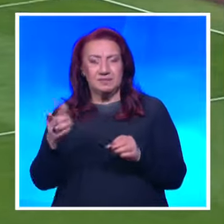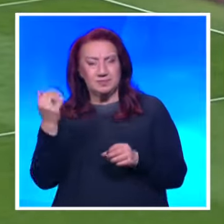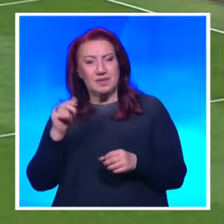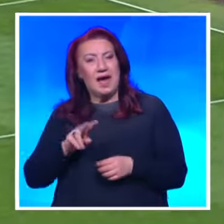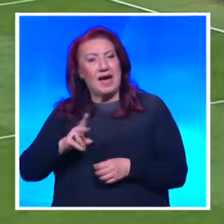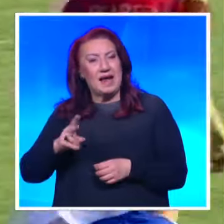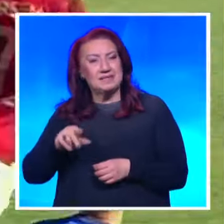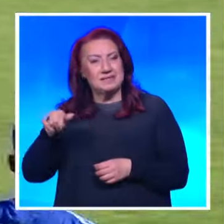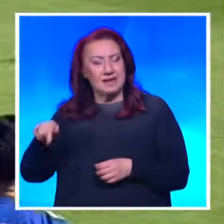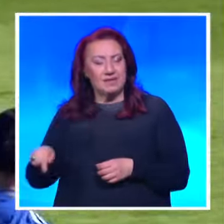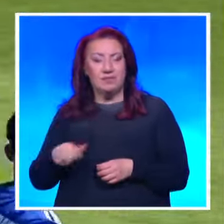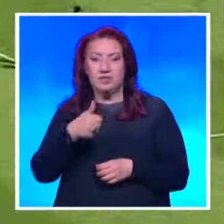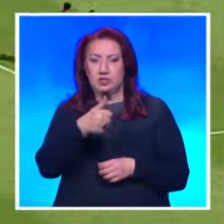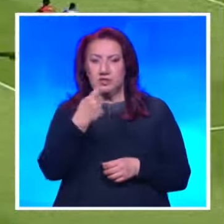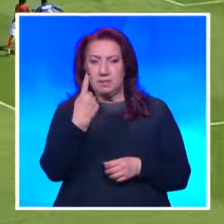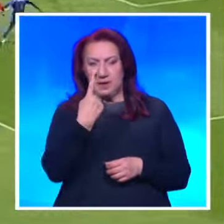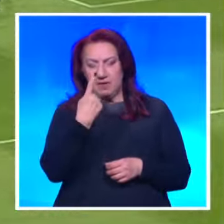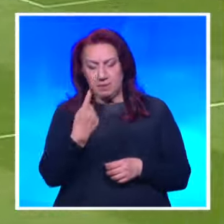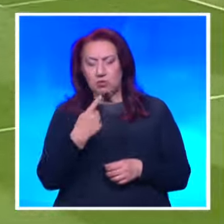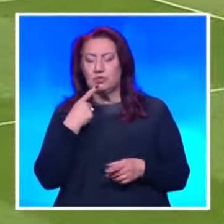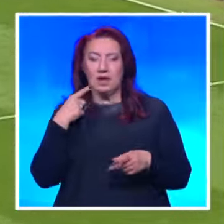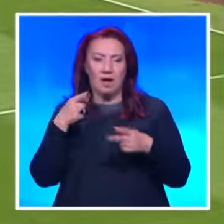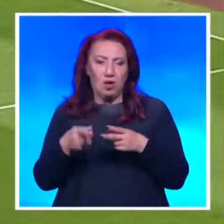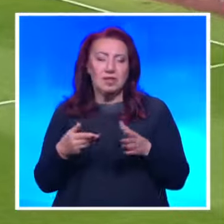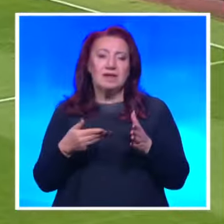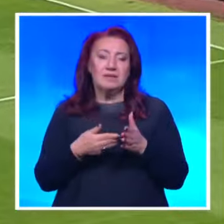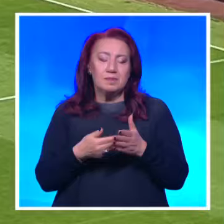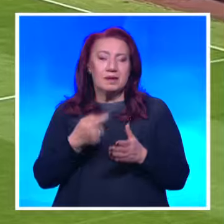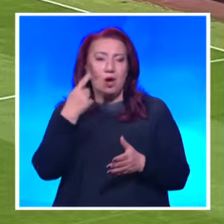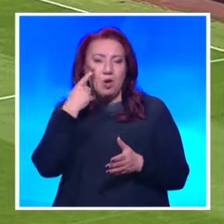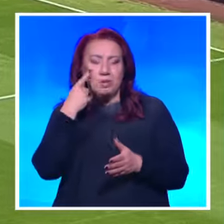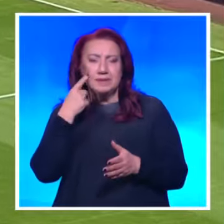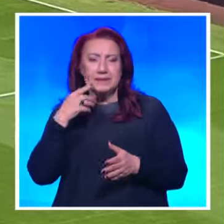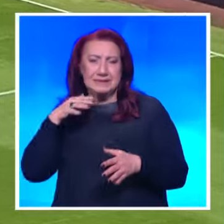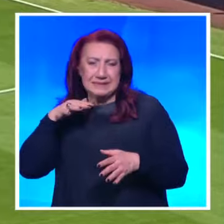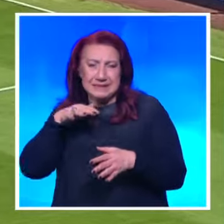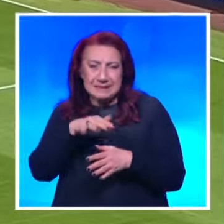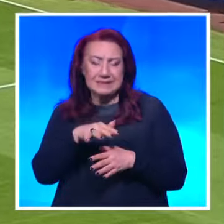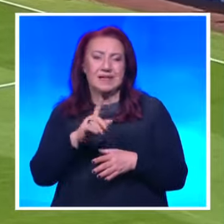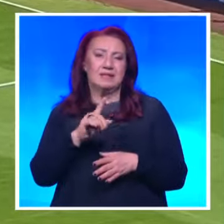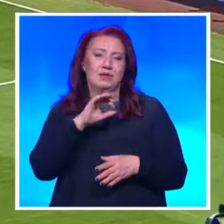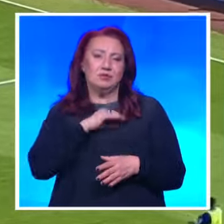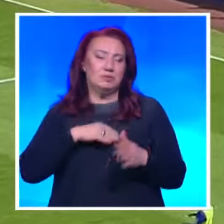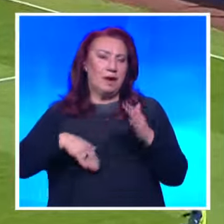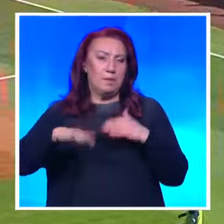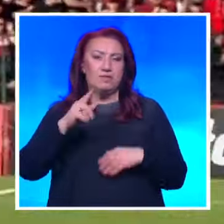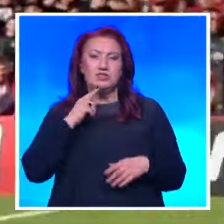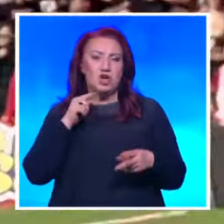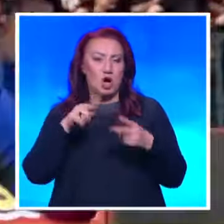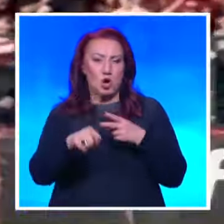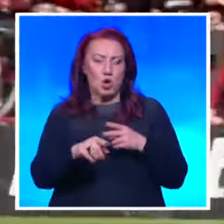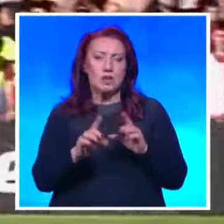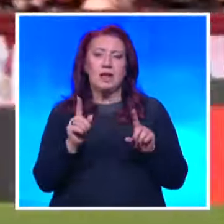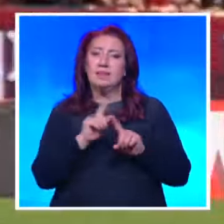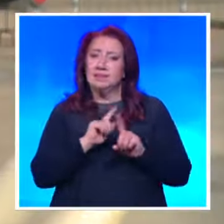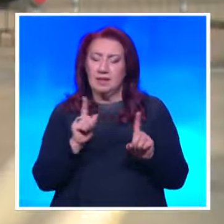61-та минута дойде това попадение и въпреки натиска на отбора на Николай Костов до още голове не се стигна. Не се стигна и до инциденти, слава богу,